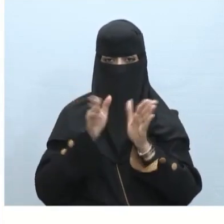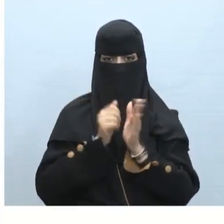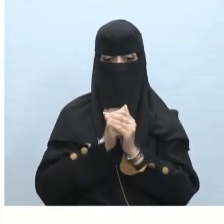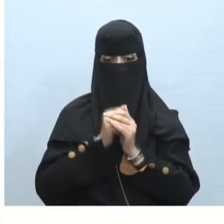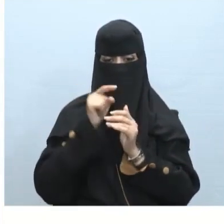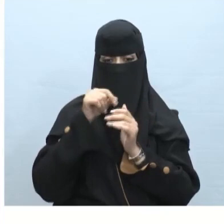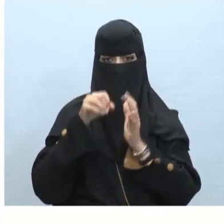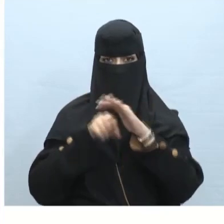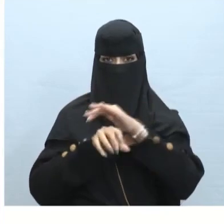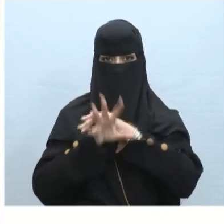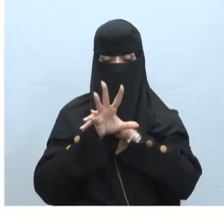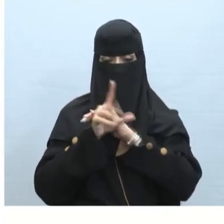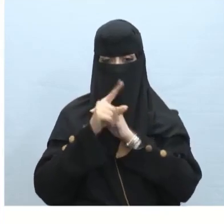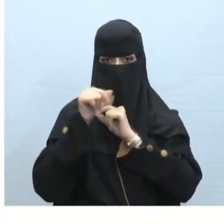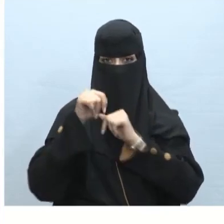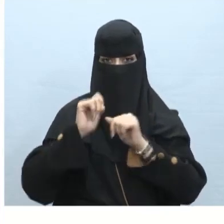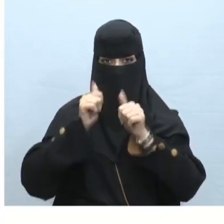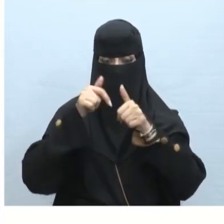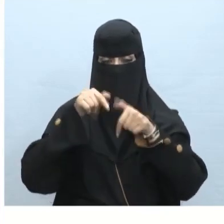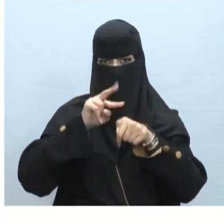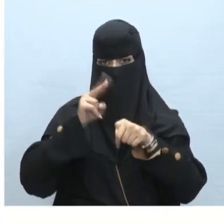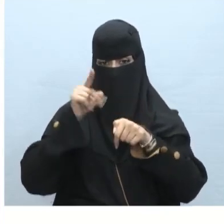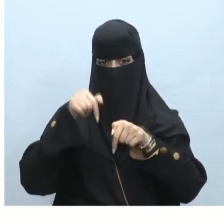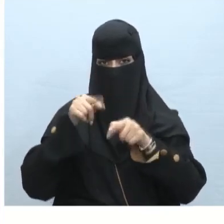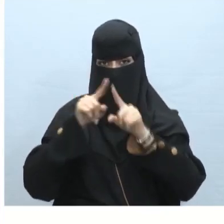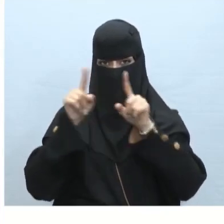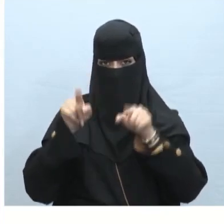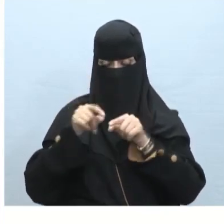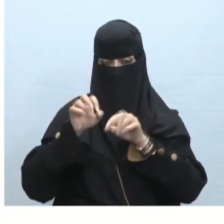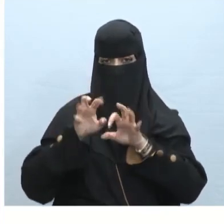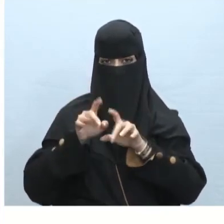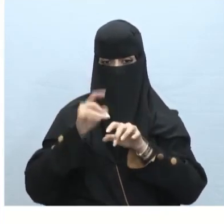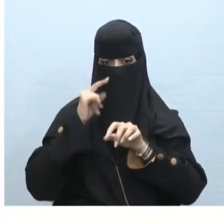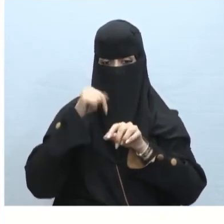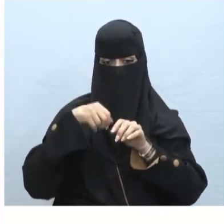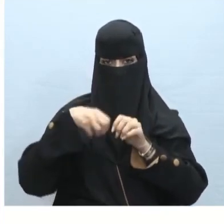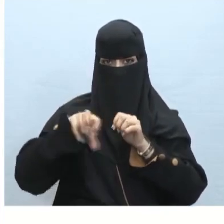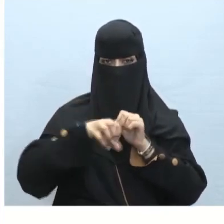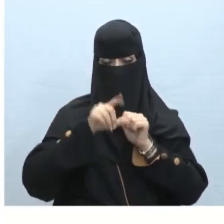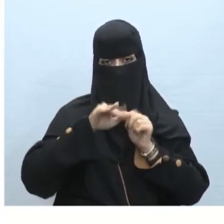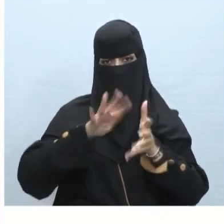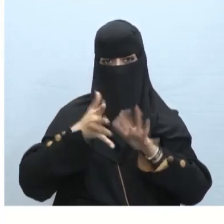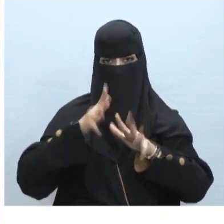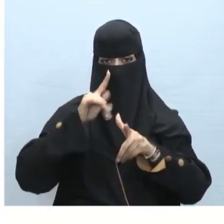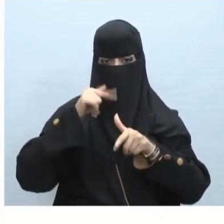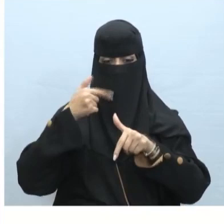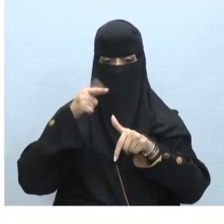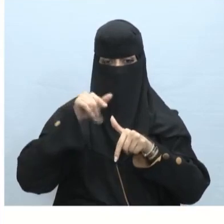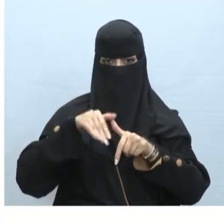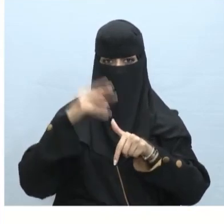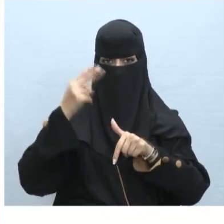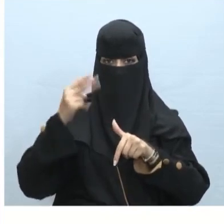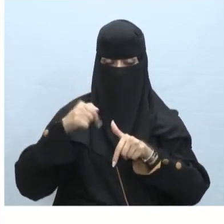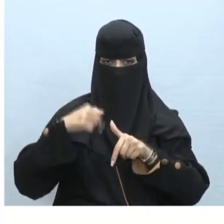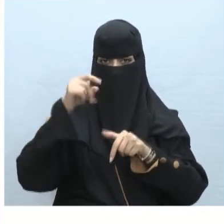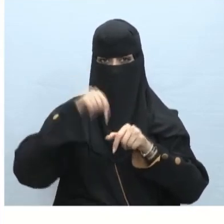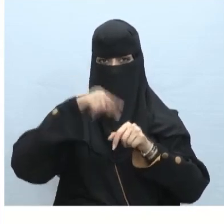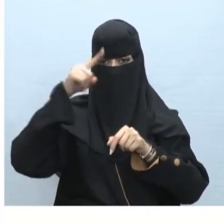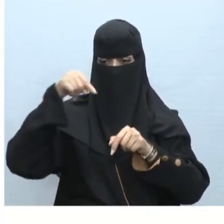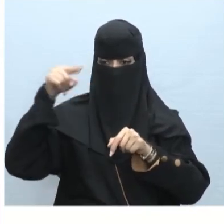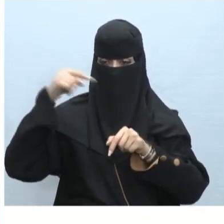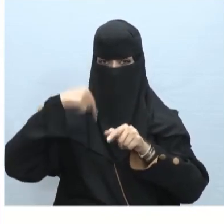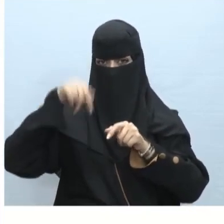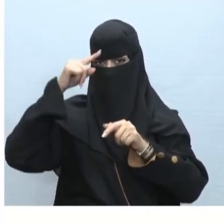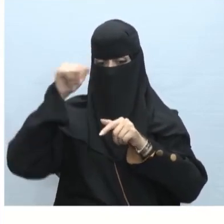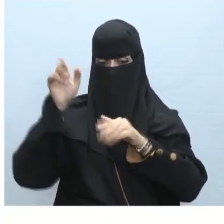الشريحه تستطيع بالضغط على المربع كتابه الفئات المحتمله في الرسم البياني على سبيل